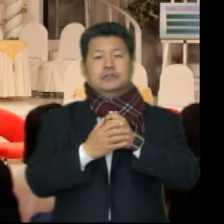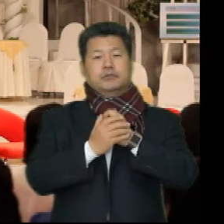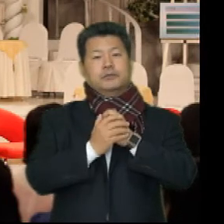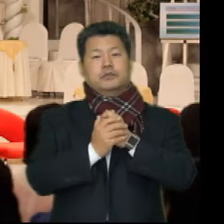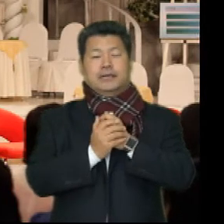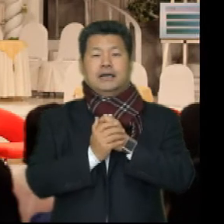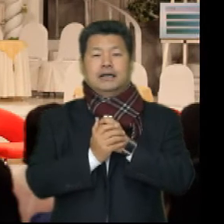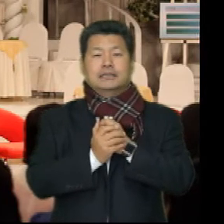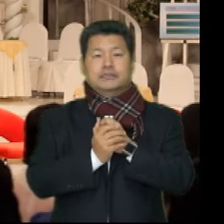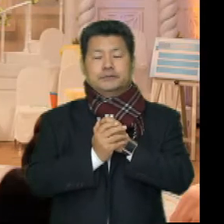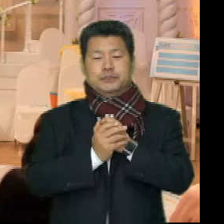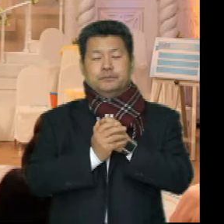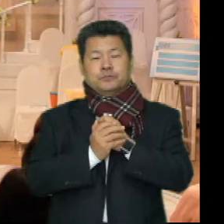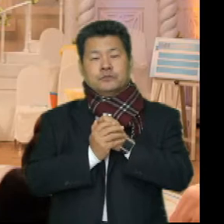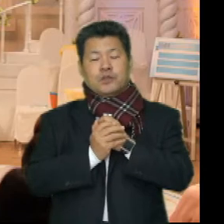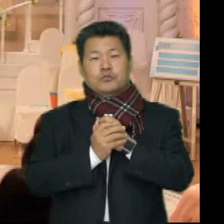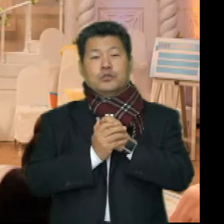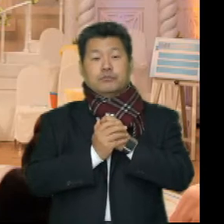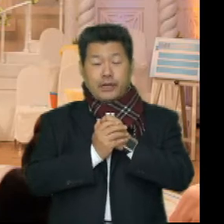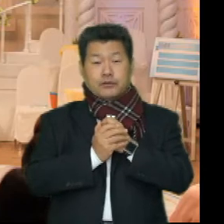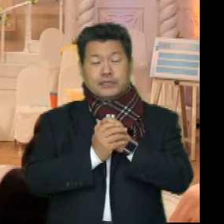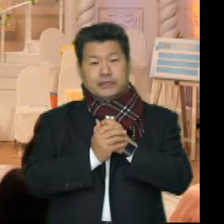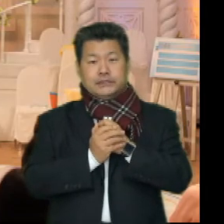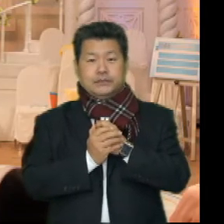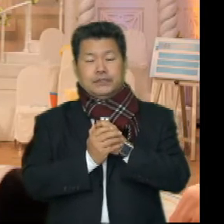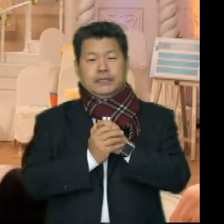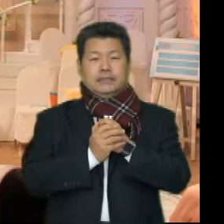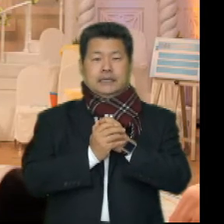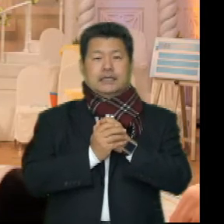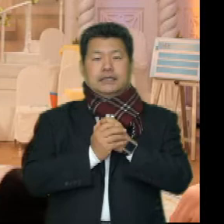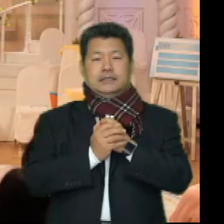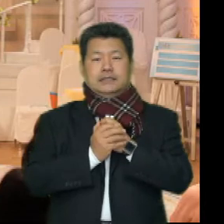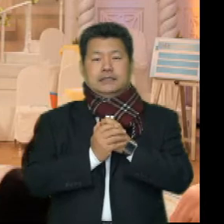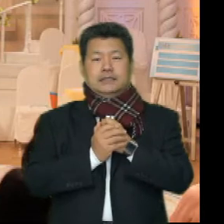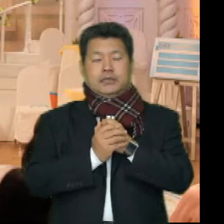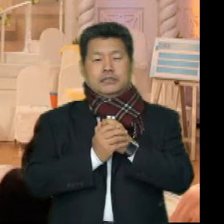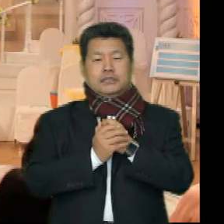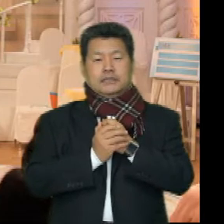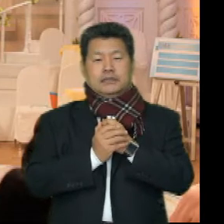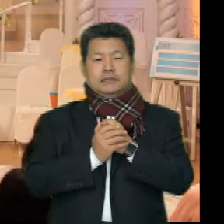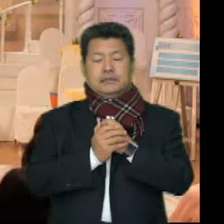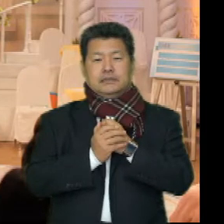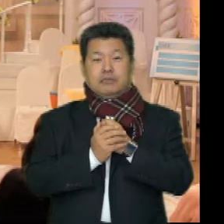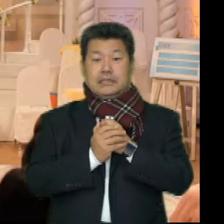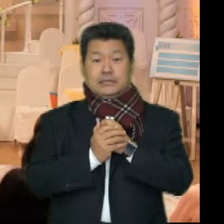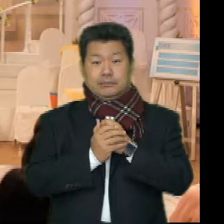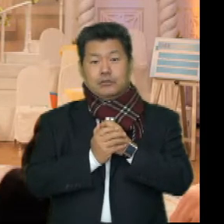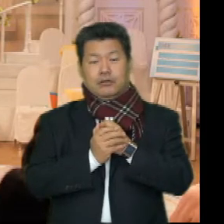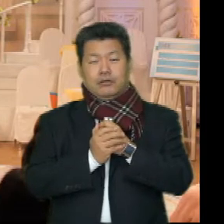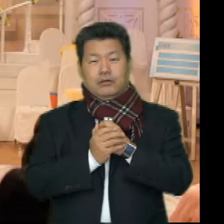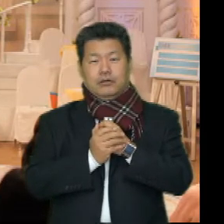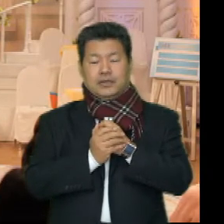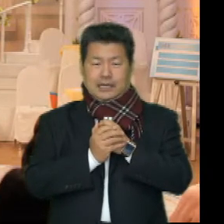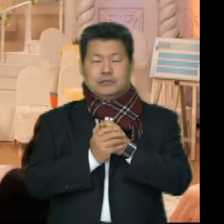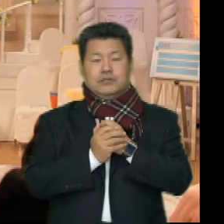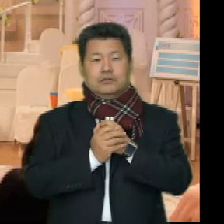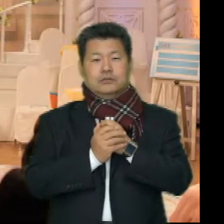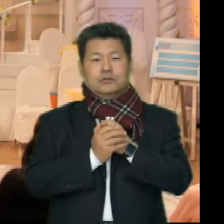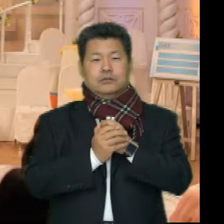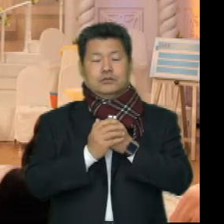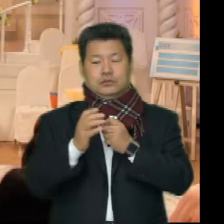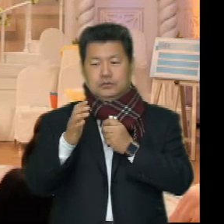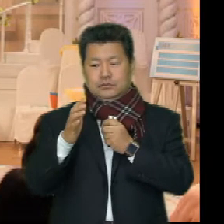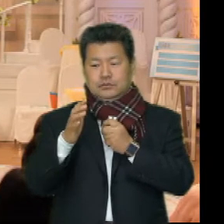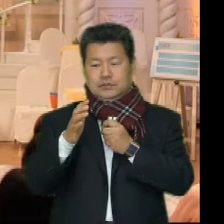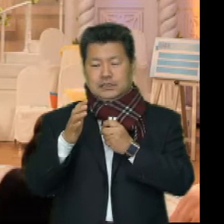넣어가지고 같이 버무려 와라. 그러면 유인균 발효가 되어가지고 되게 반찬들이 맛이 깊고